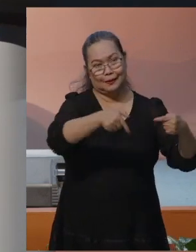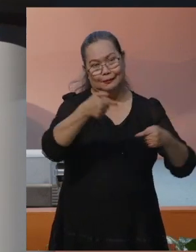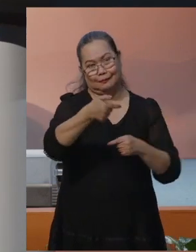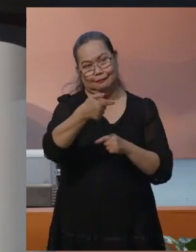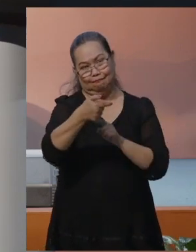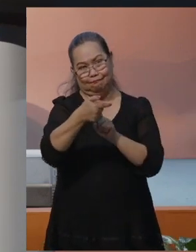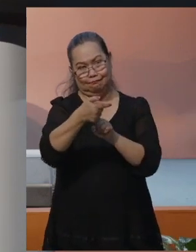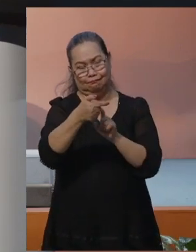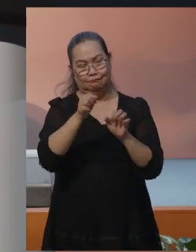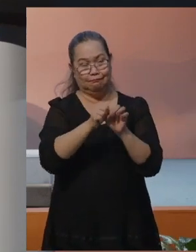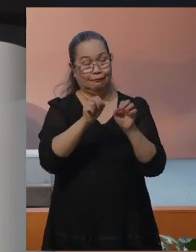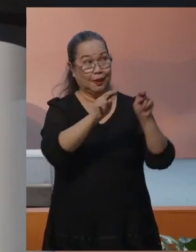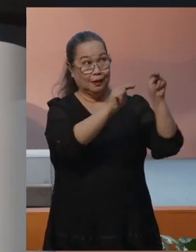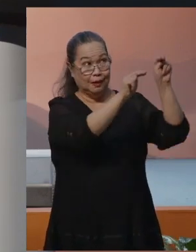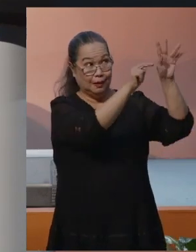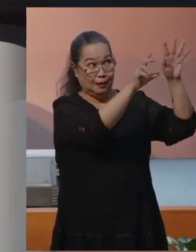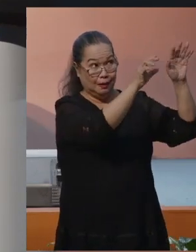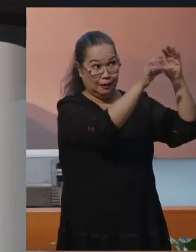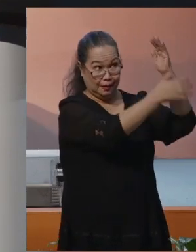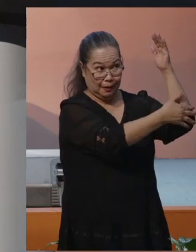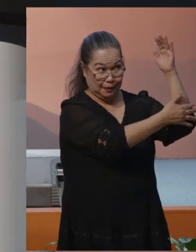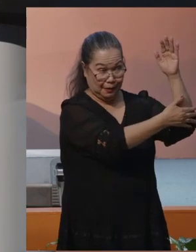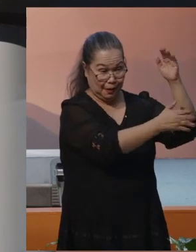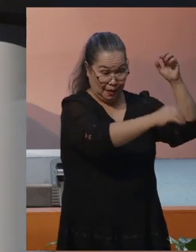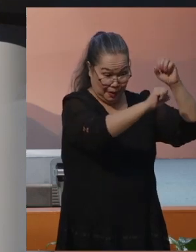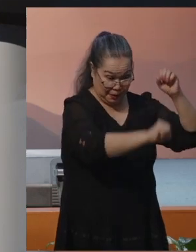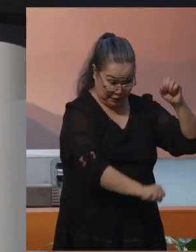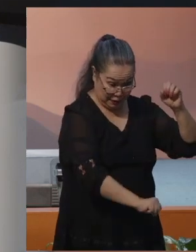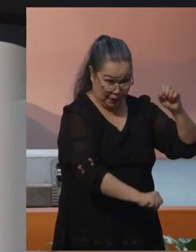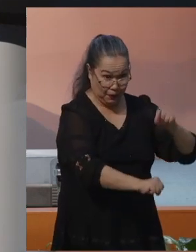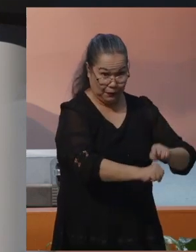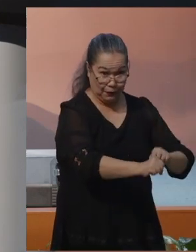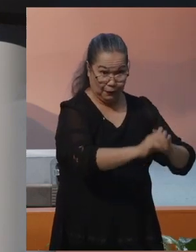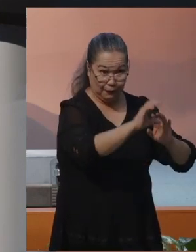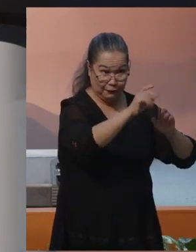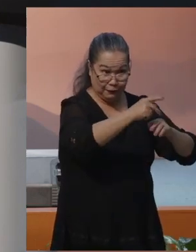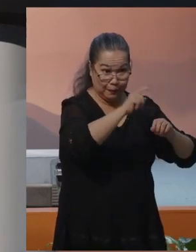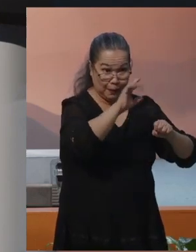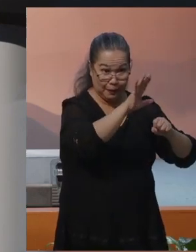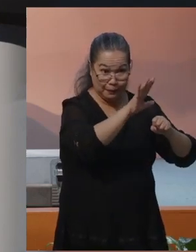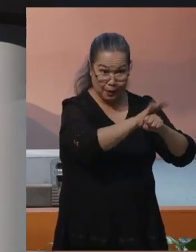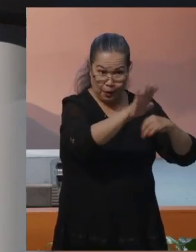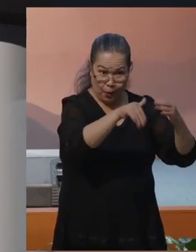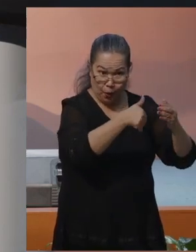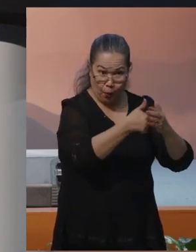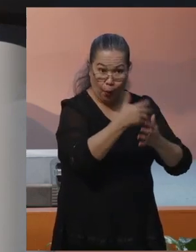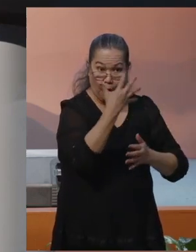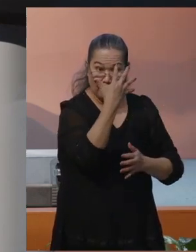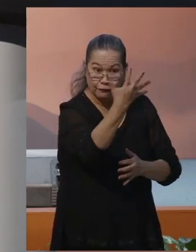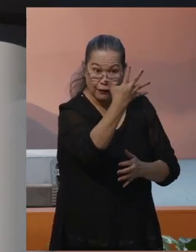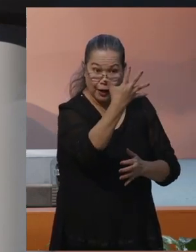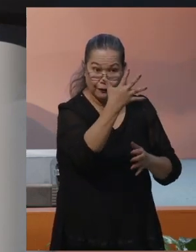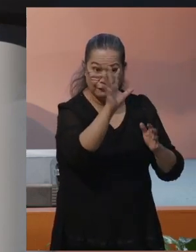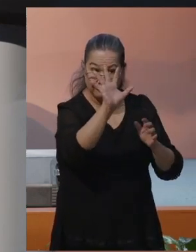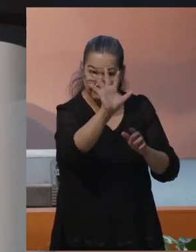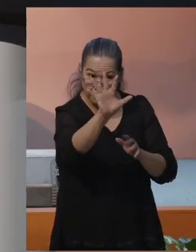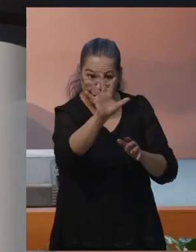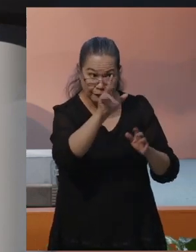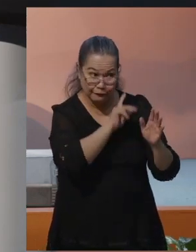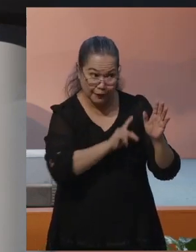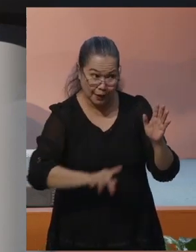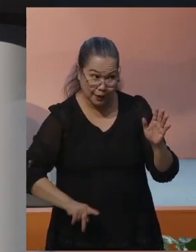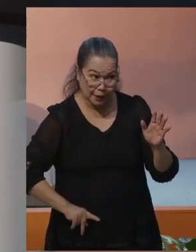So nasa hill country po sila, nasa south sila ng Canaan, at lahat ng 5 ay nagtayo